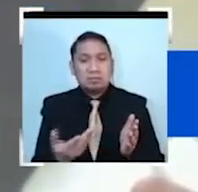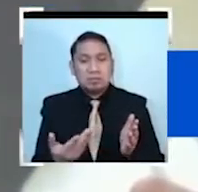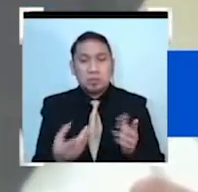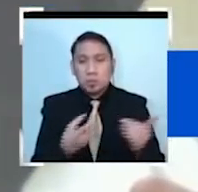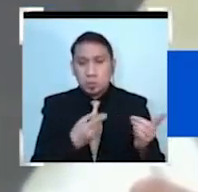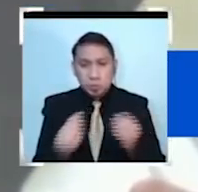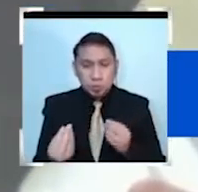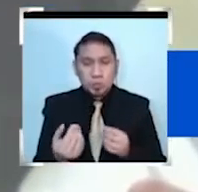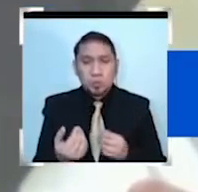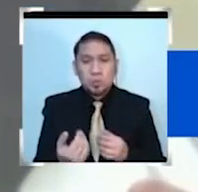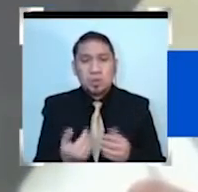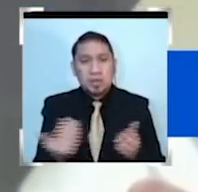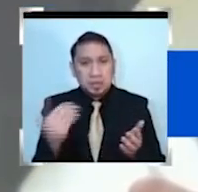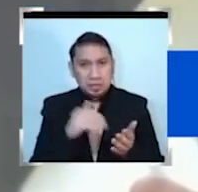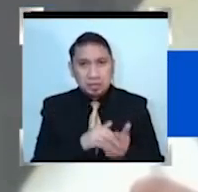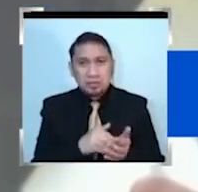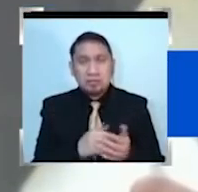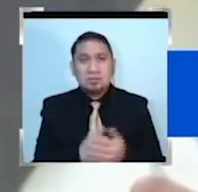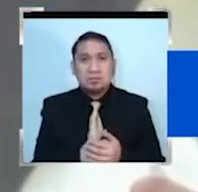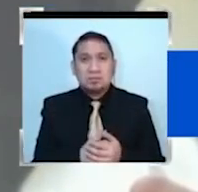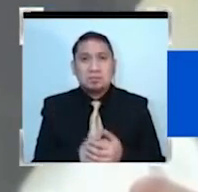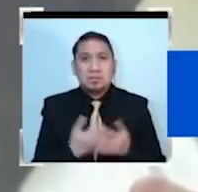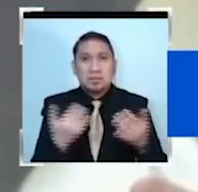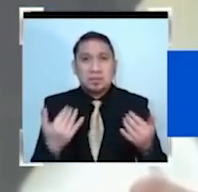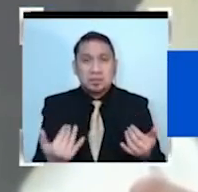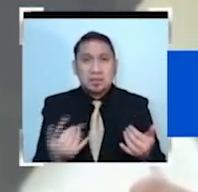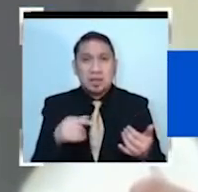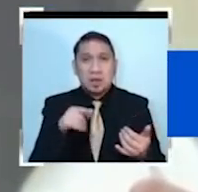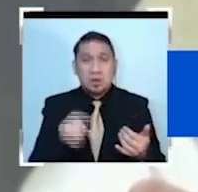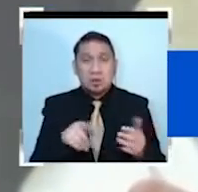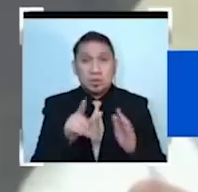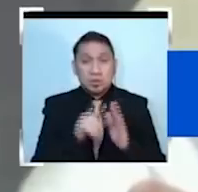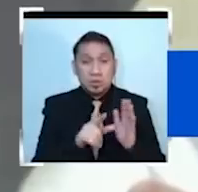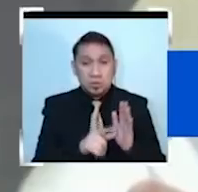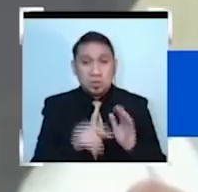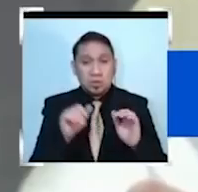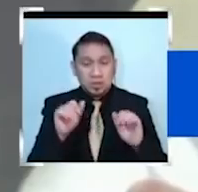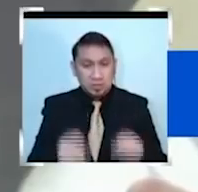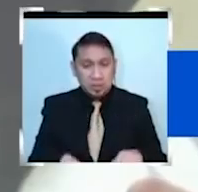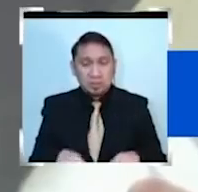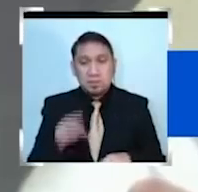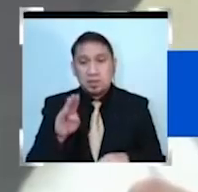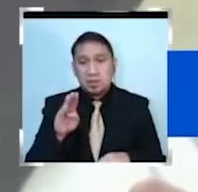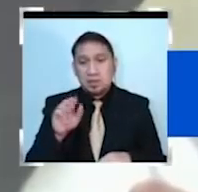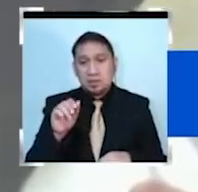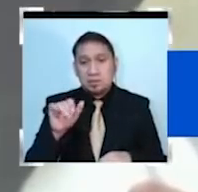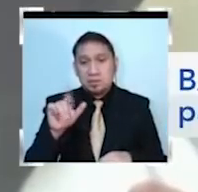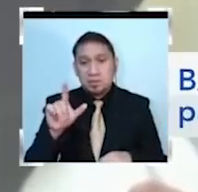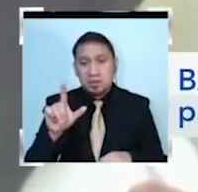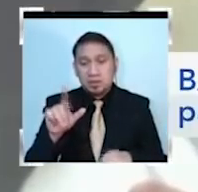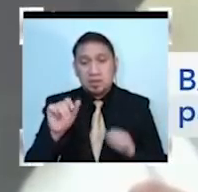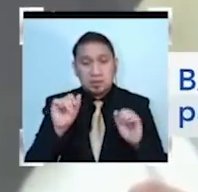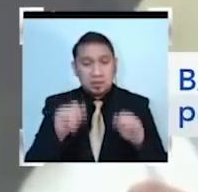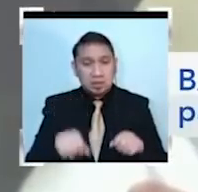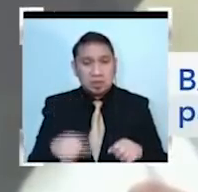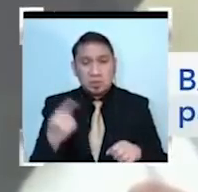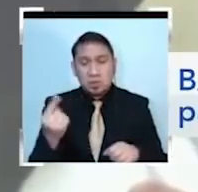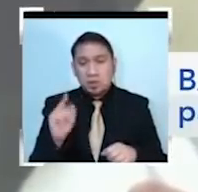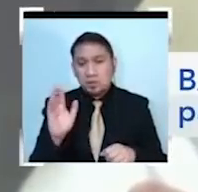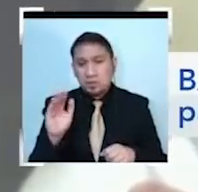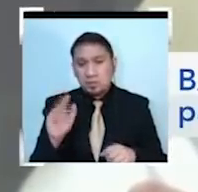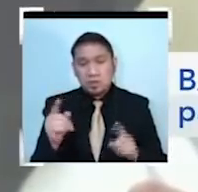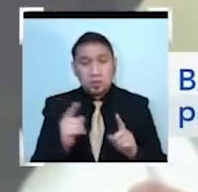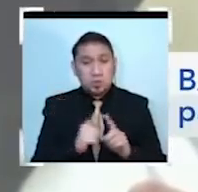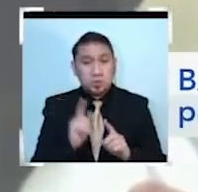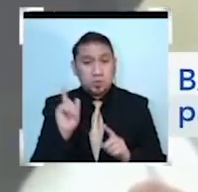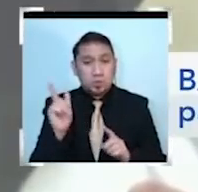of 2012, right, it's bailable. And I think the bail is somewhere around 15,000-20,000 pesos. So this